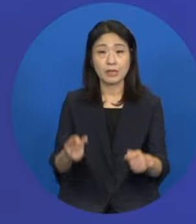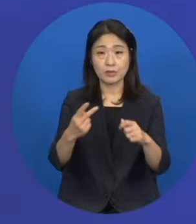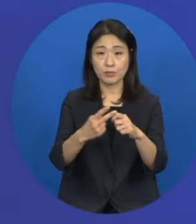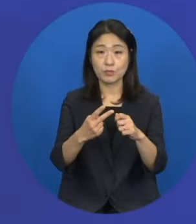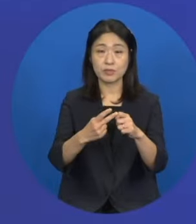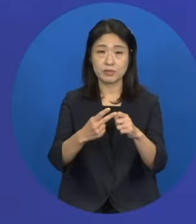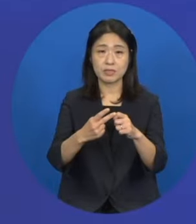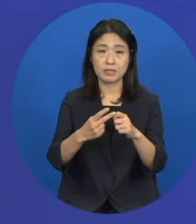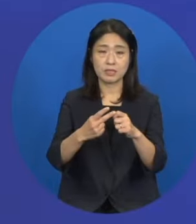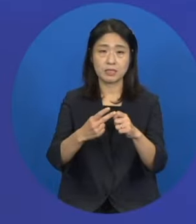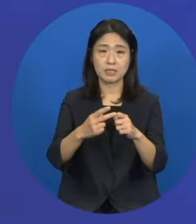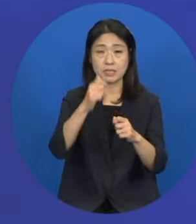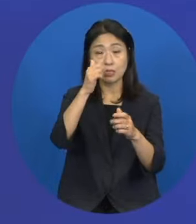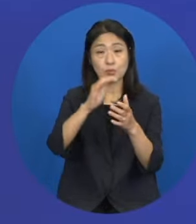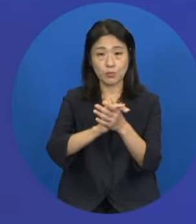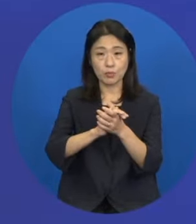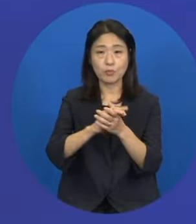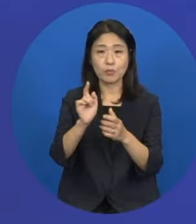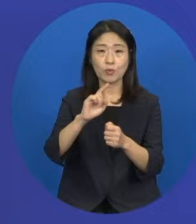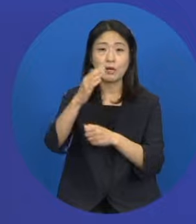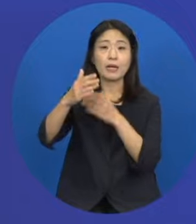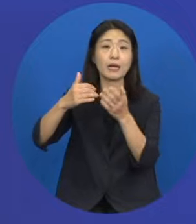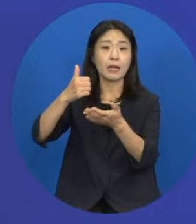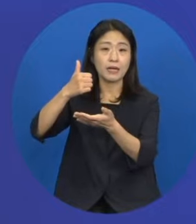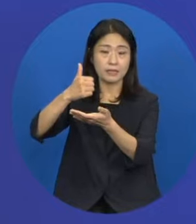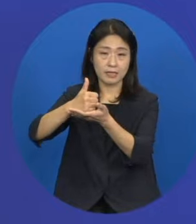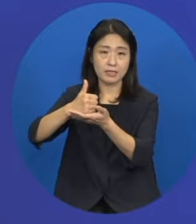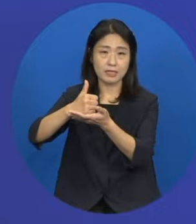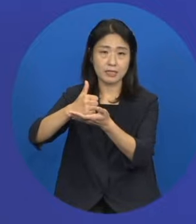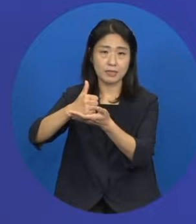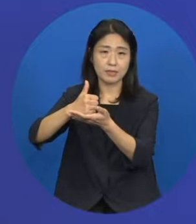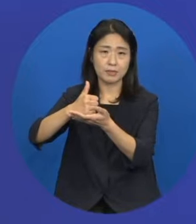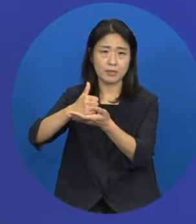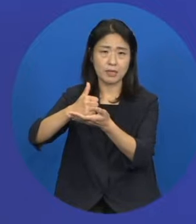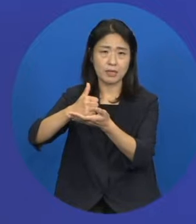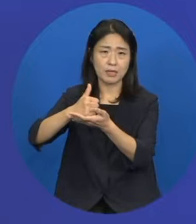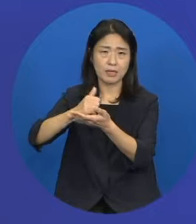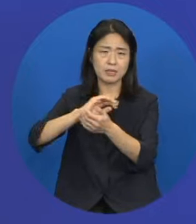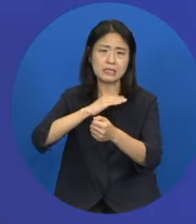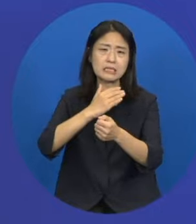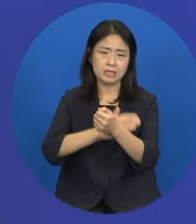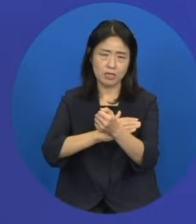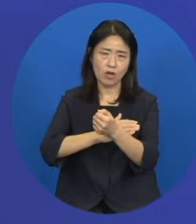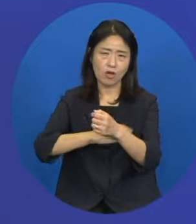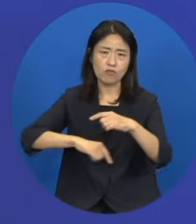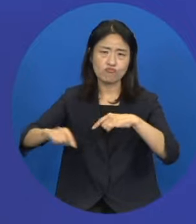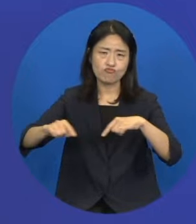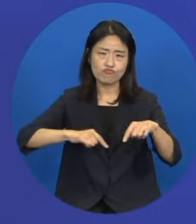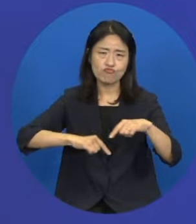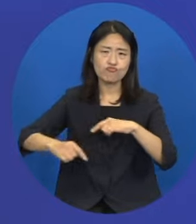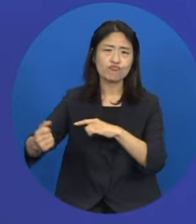하나님의 주권과 기도의 능력을 신뢰하는 기도를 하기를 원합니다.